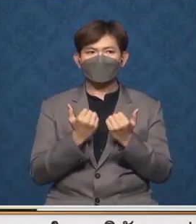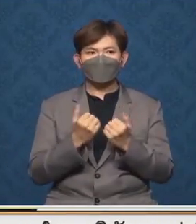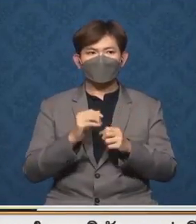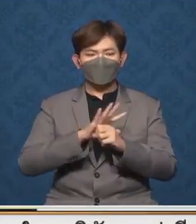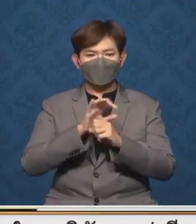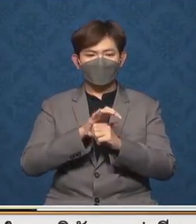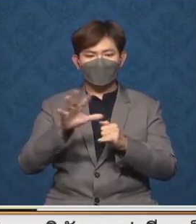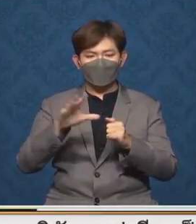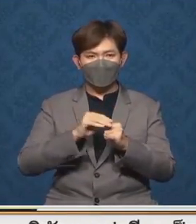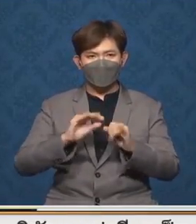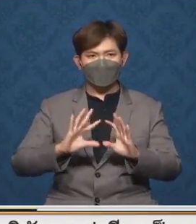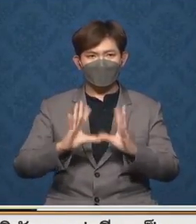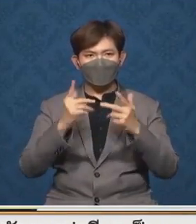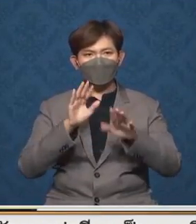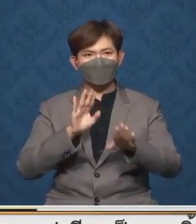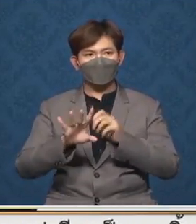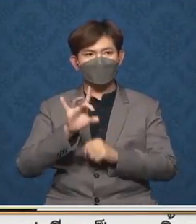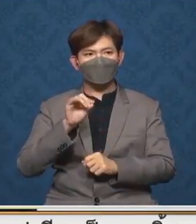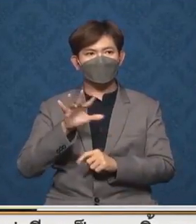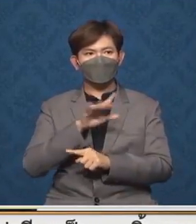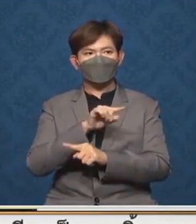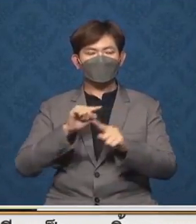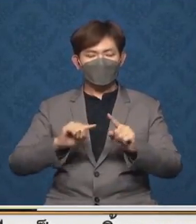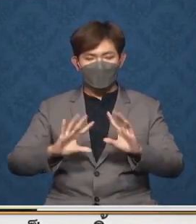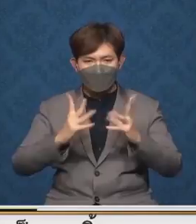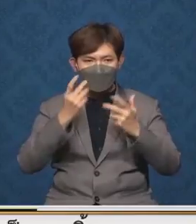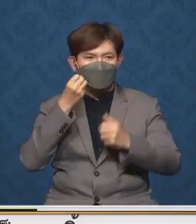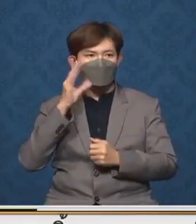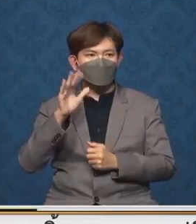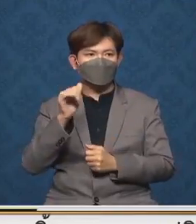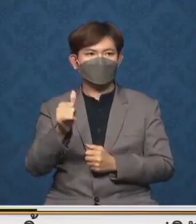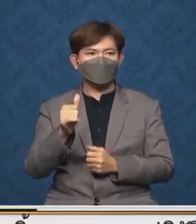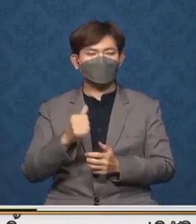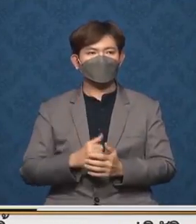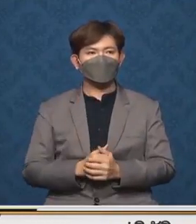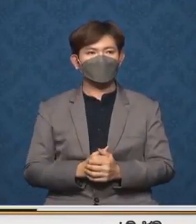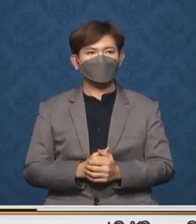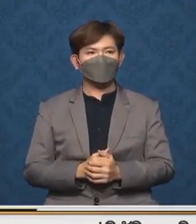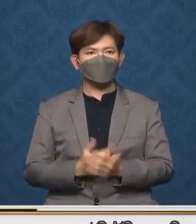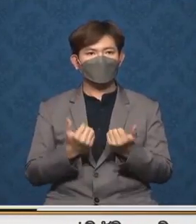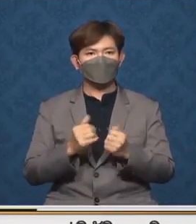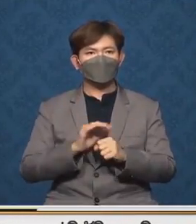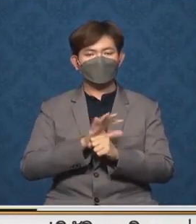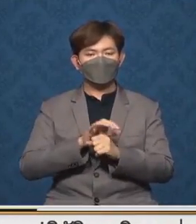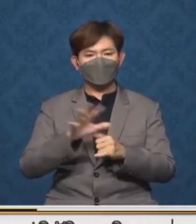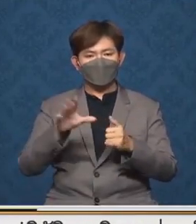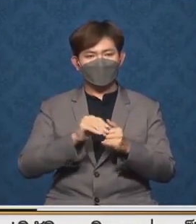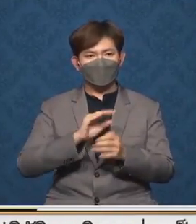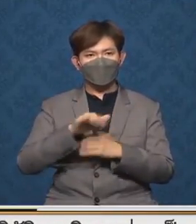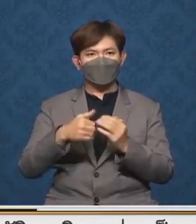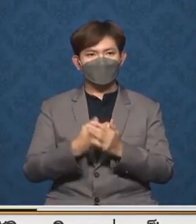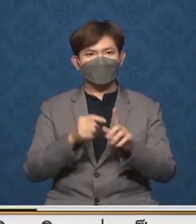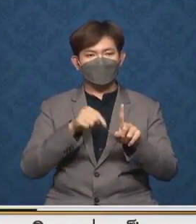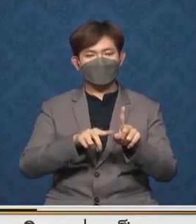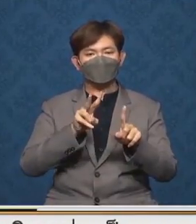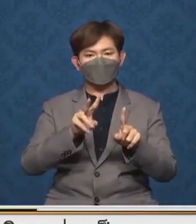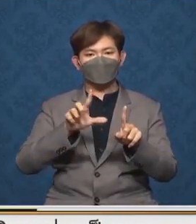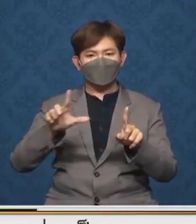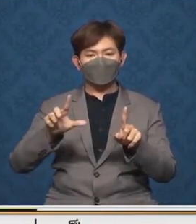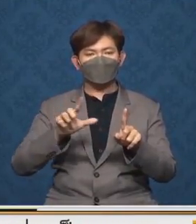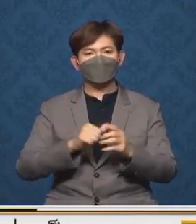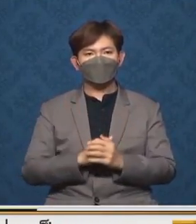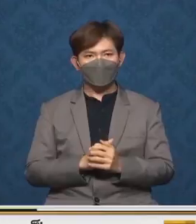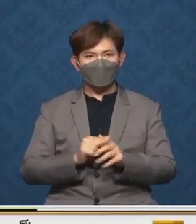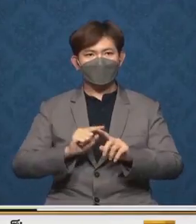ป่วยของไทยมากกว่า 85% ต่อผู้ติดเชื้อในประเทศมีผู้ป่วยสะสม 1.23 ล้านคน